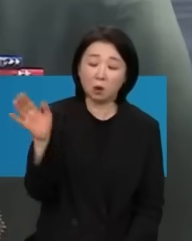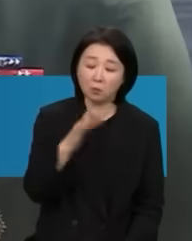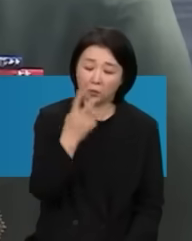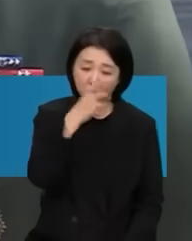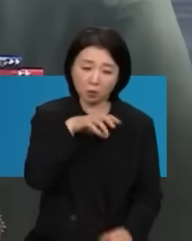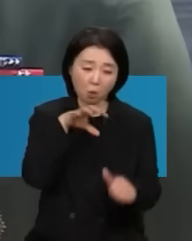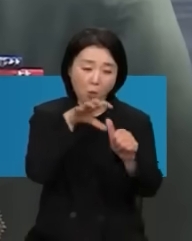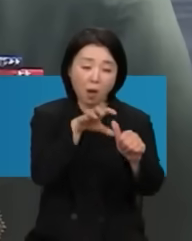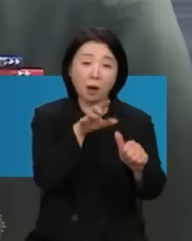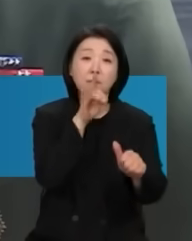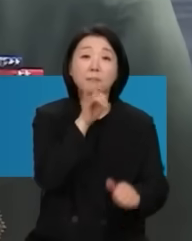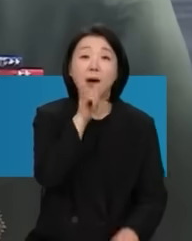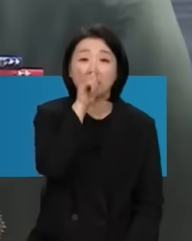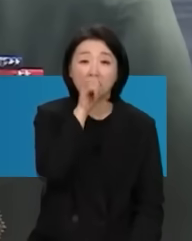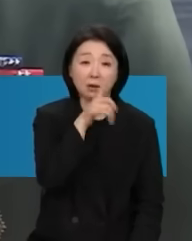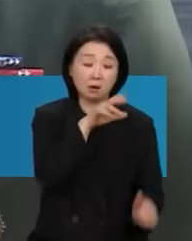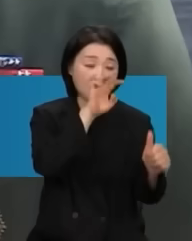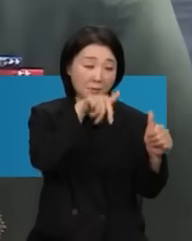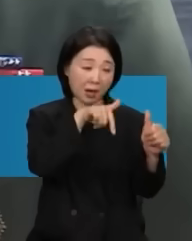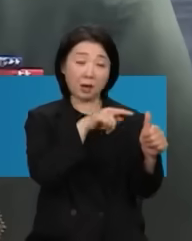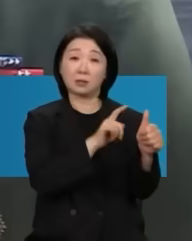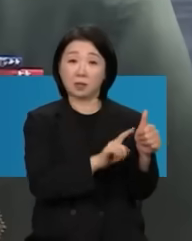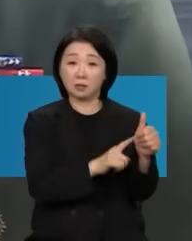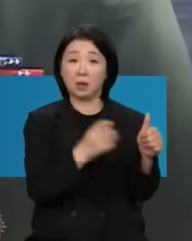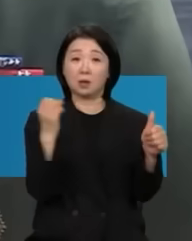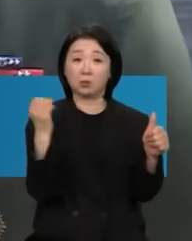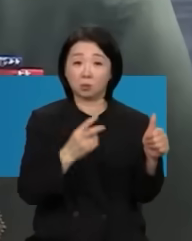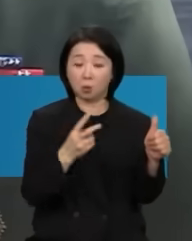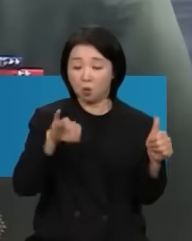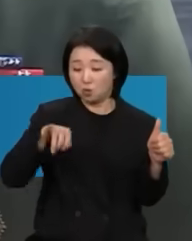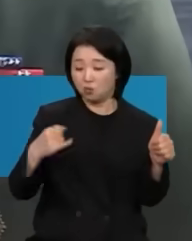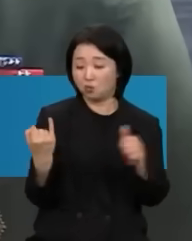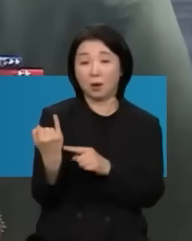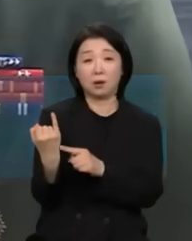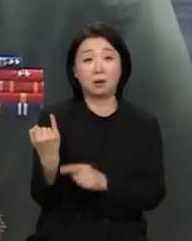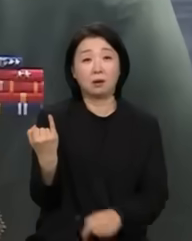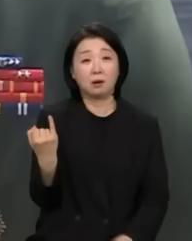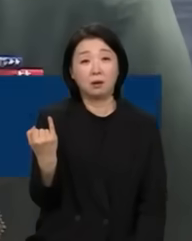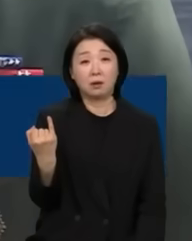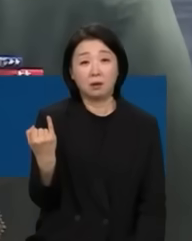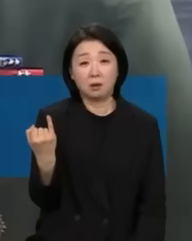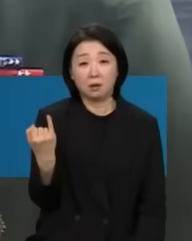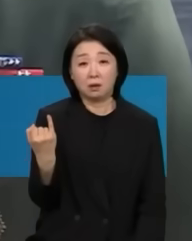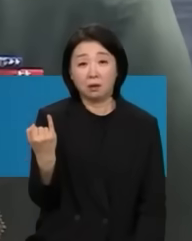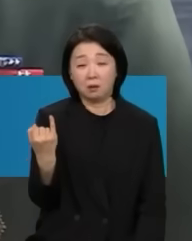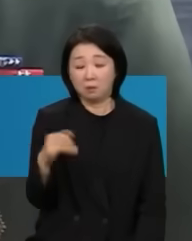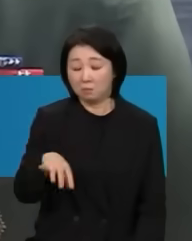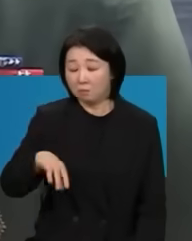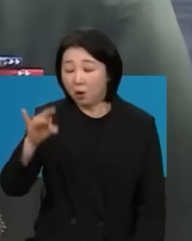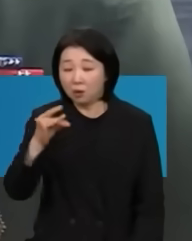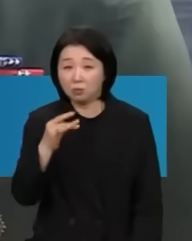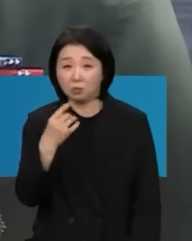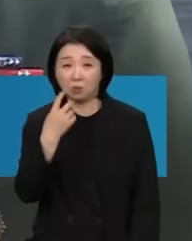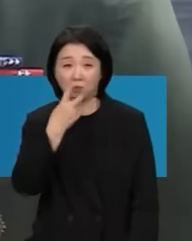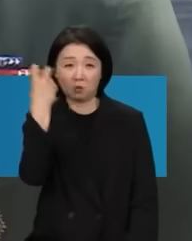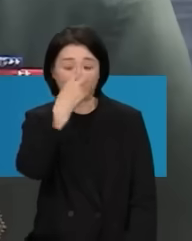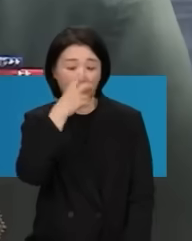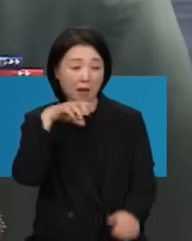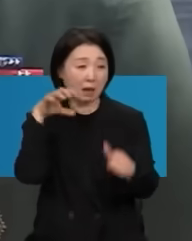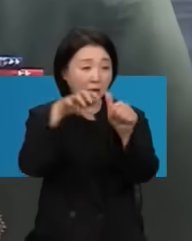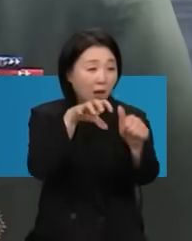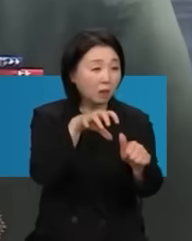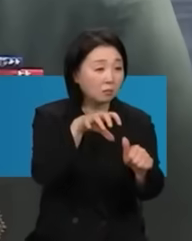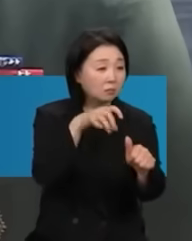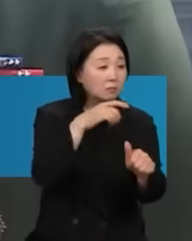외압이 있었다고 주장해온 박정훈 전 단장은 물론이고 유재은 관리관조차 자신이 먼저 수사 개입으로 느끼냐고